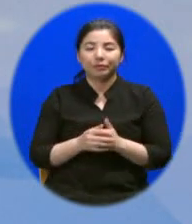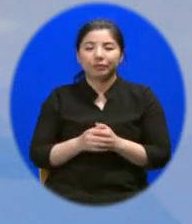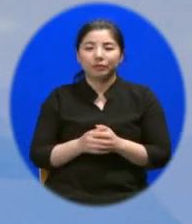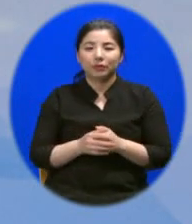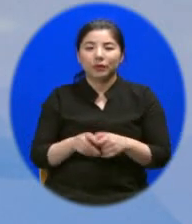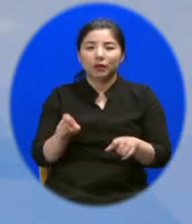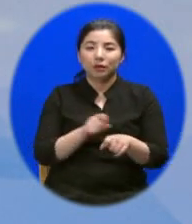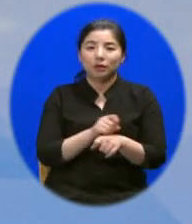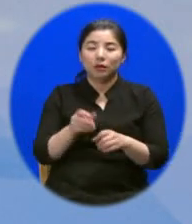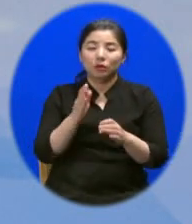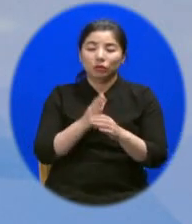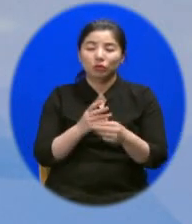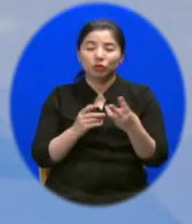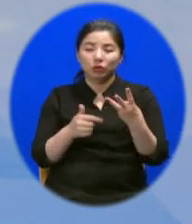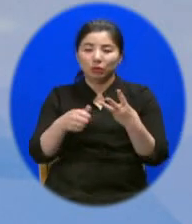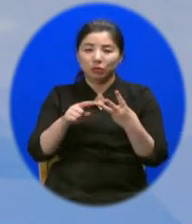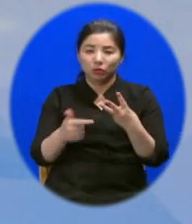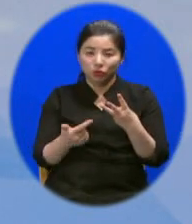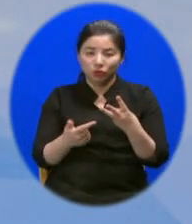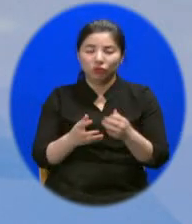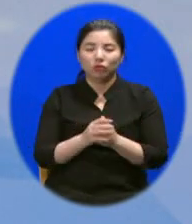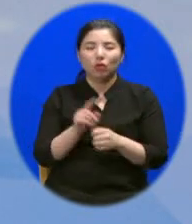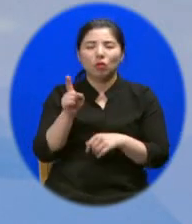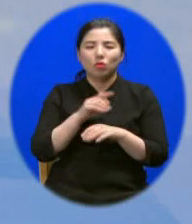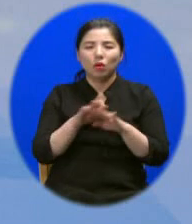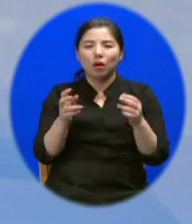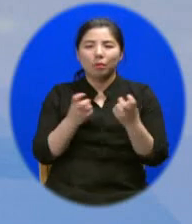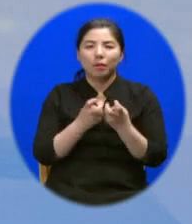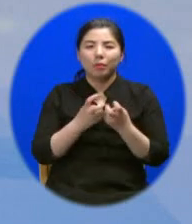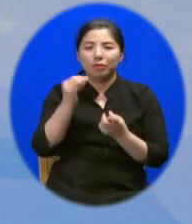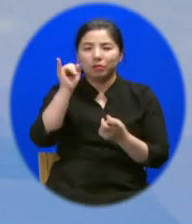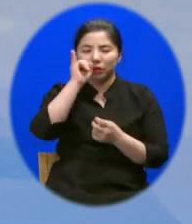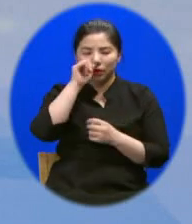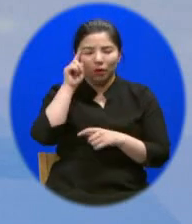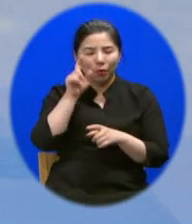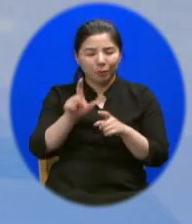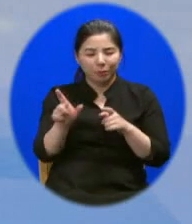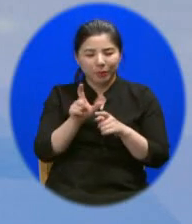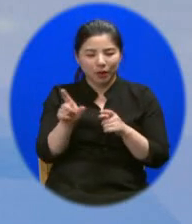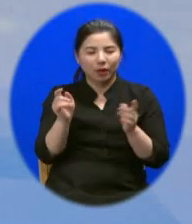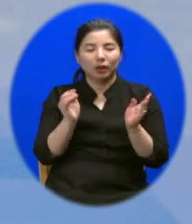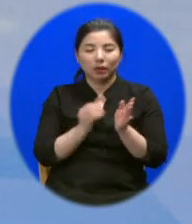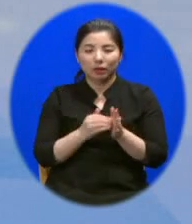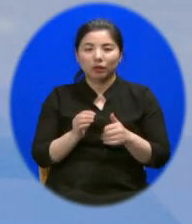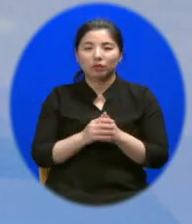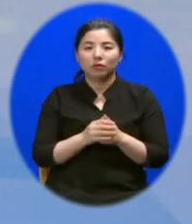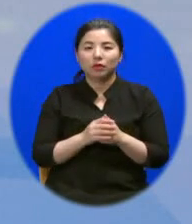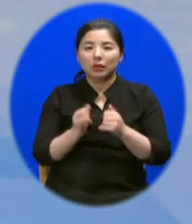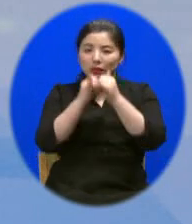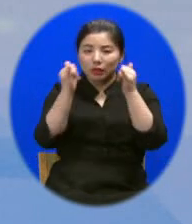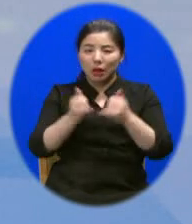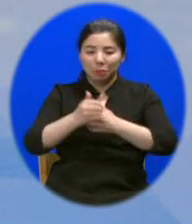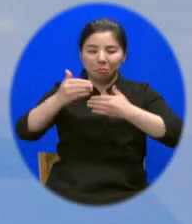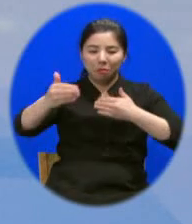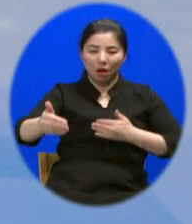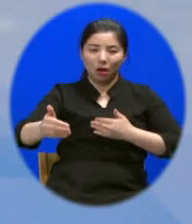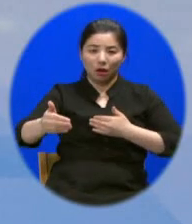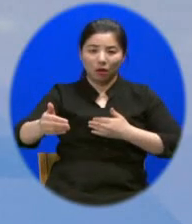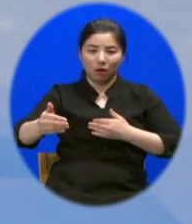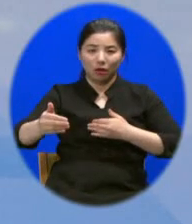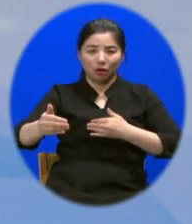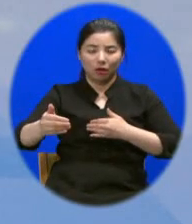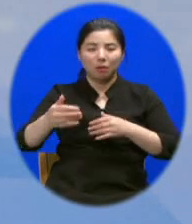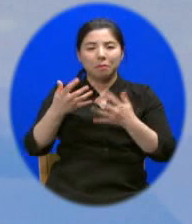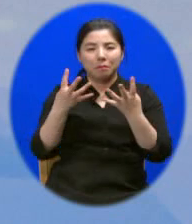특히 우리 중보 3군의 경우 어떤 해결방안 있을까를 고민해 보았습니다 사회적 거리 운동에 많은